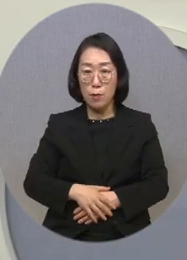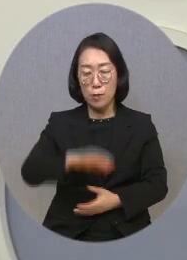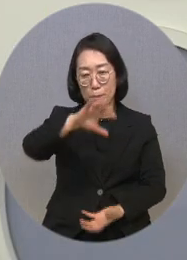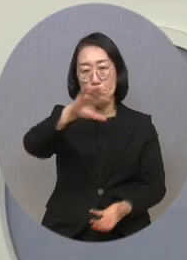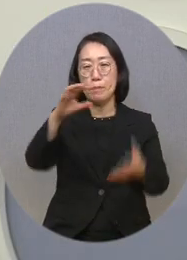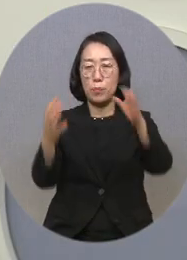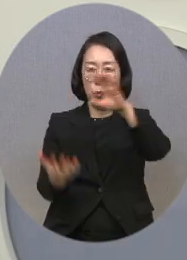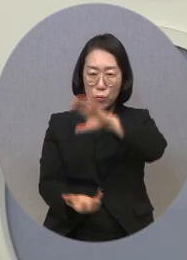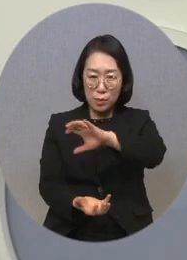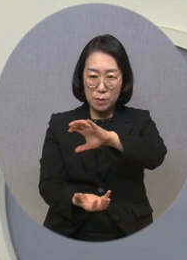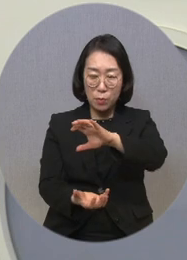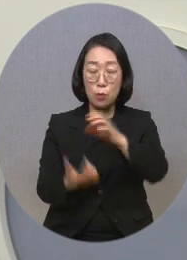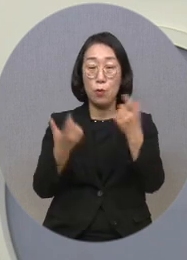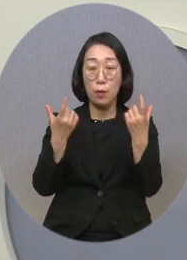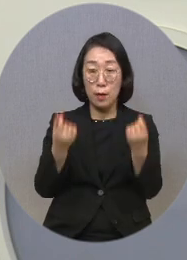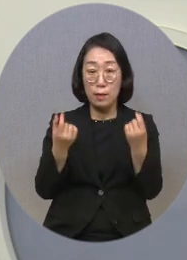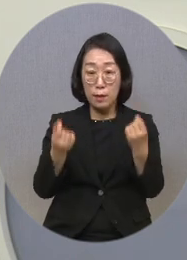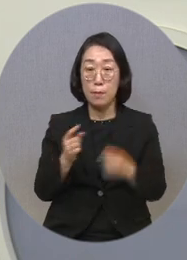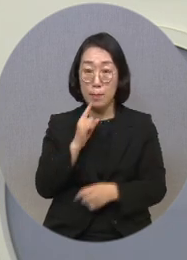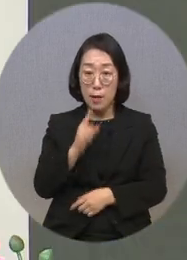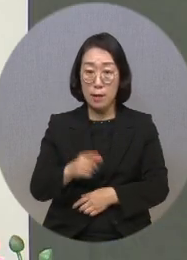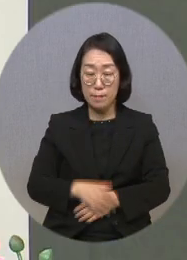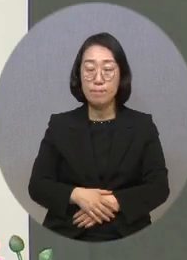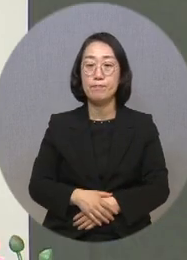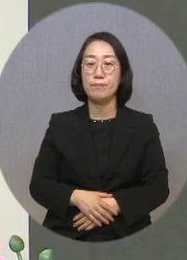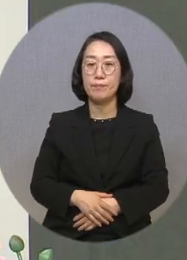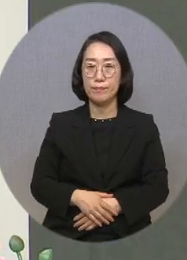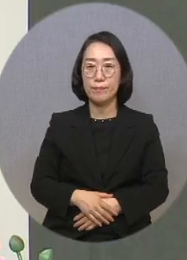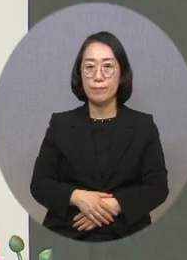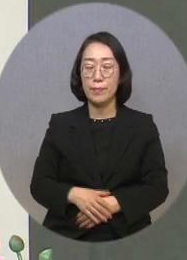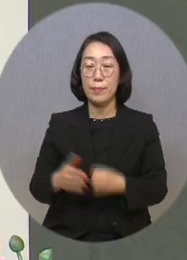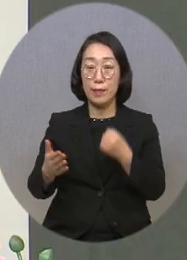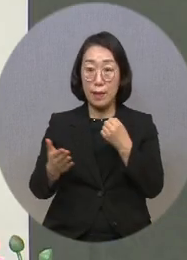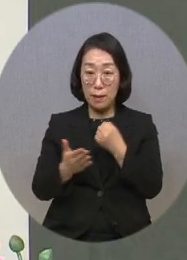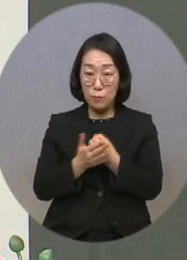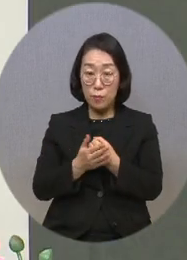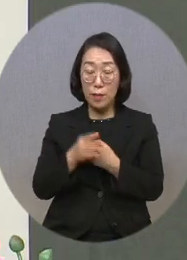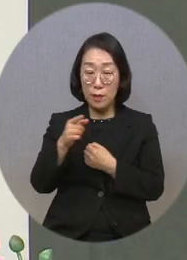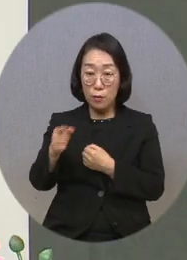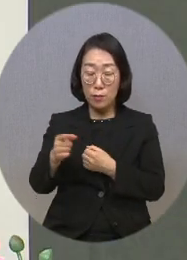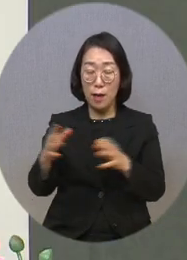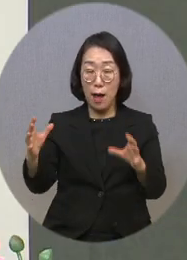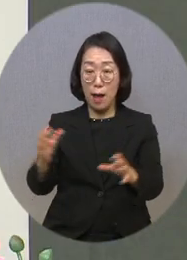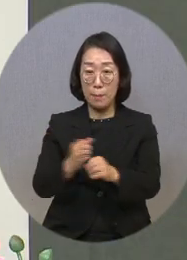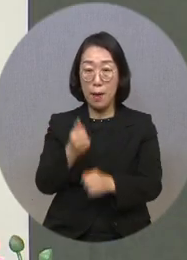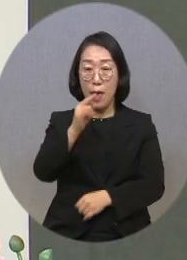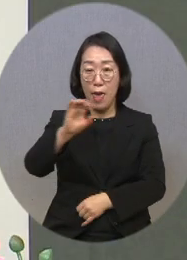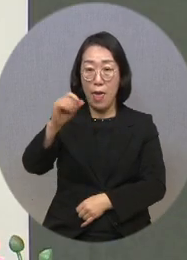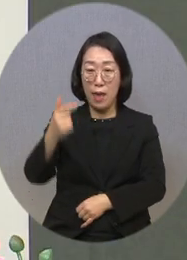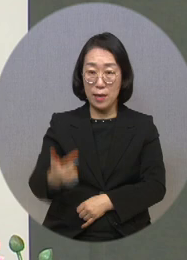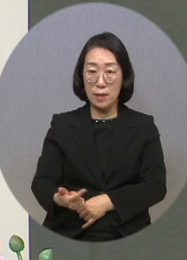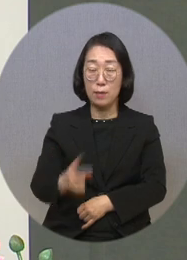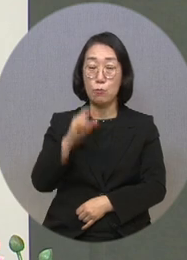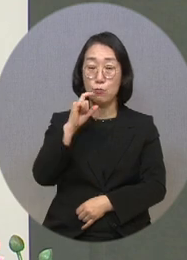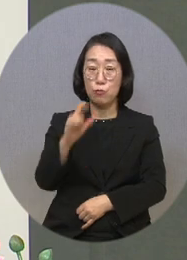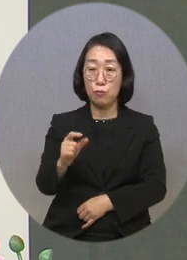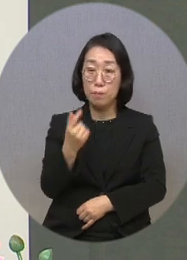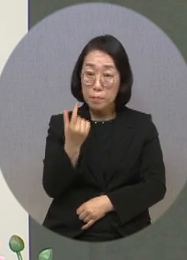거군요. 그러니까 문명 전환하는 시대예요. 그렇게. 아, 그래서 그거를 통칭 해인 시대다. 네, 해인